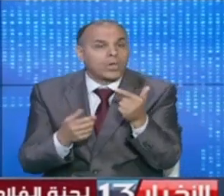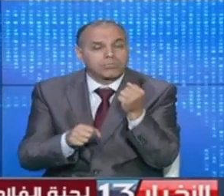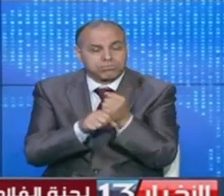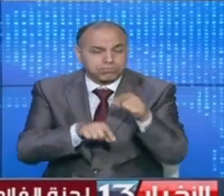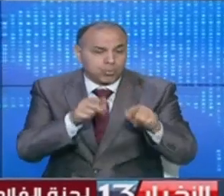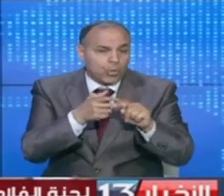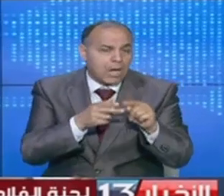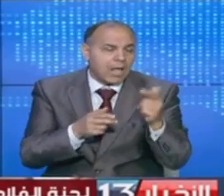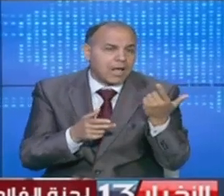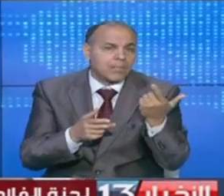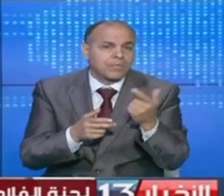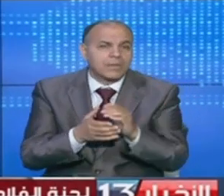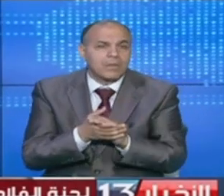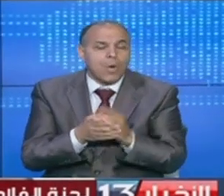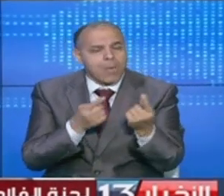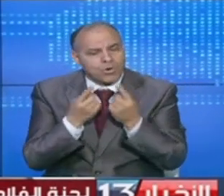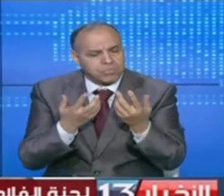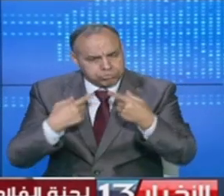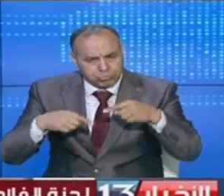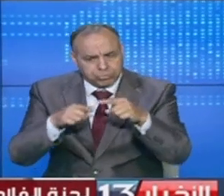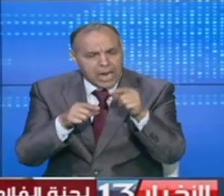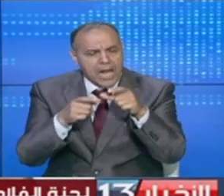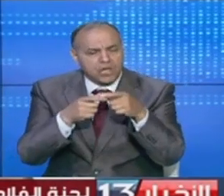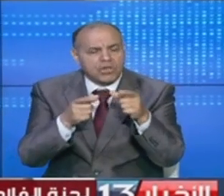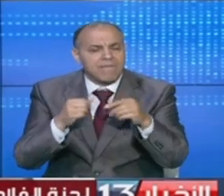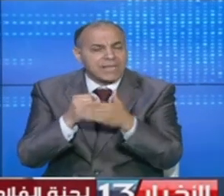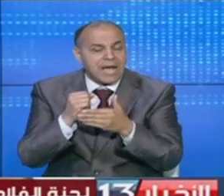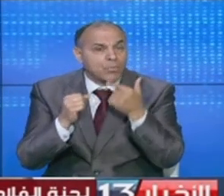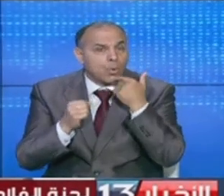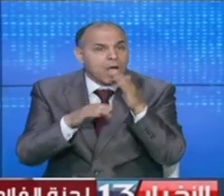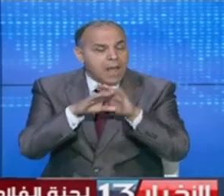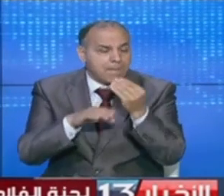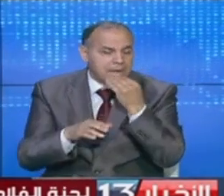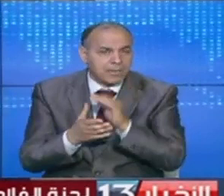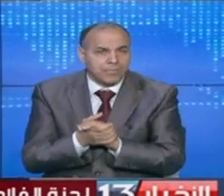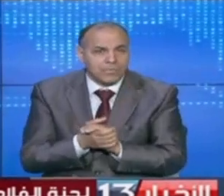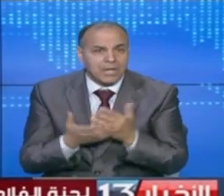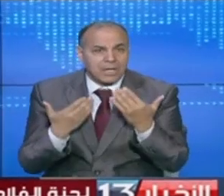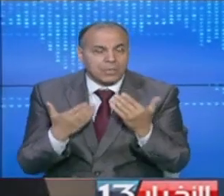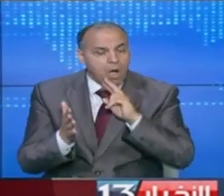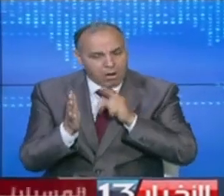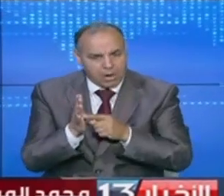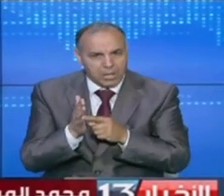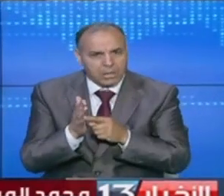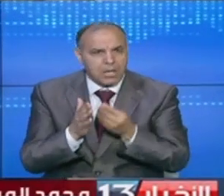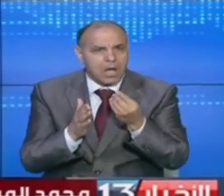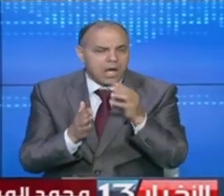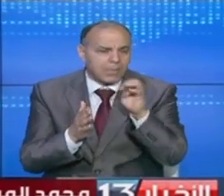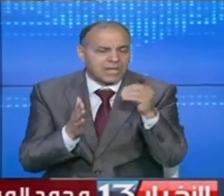مسائل تمت مناقشتها داخل لجنه الفلاح والامن الغذائي واخذت القرار بتخزين